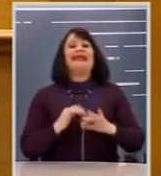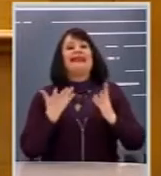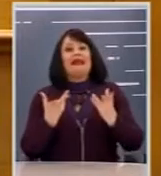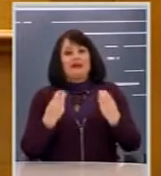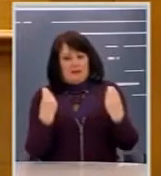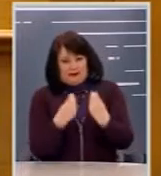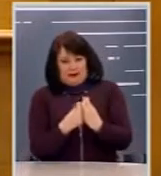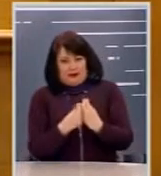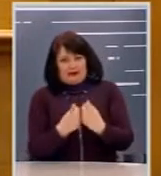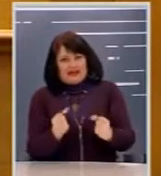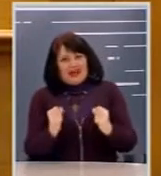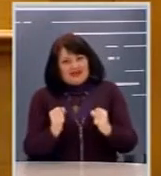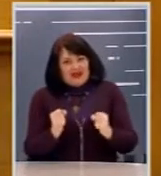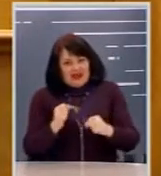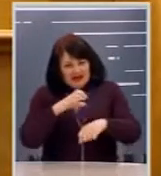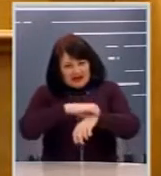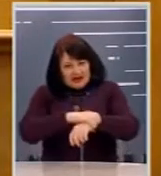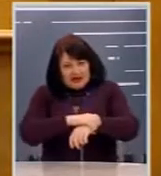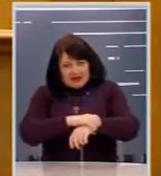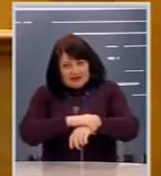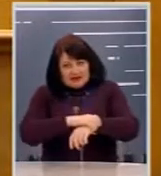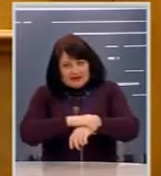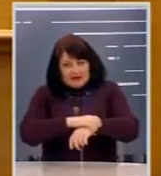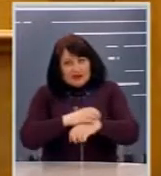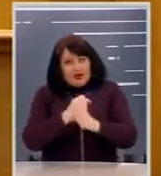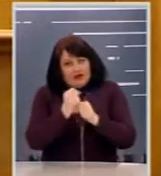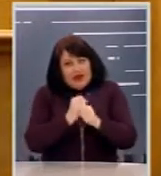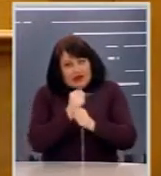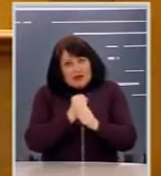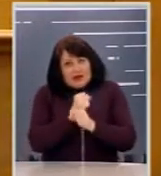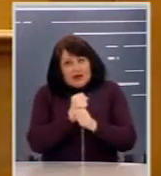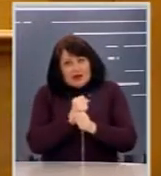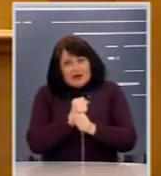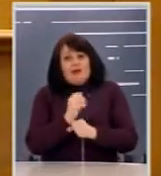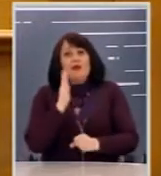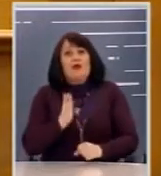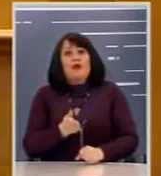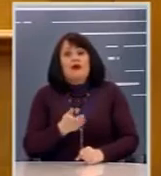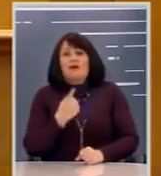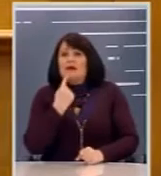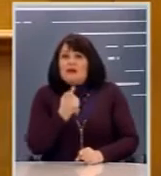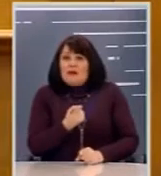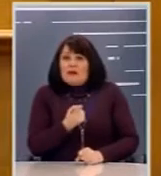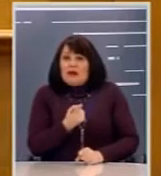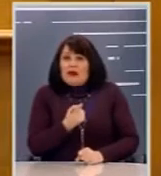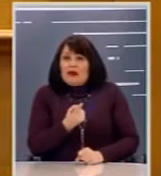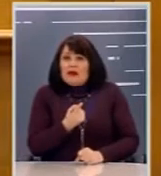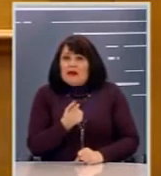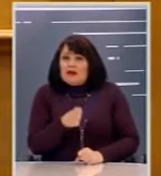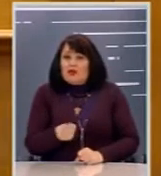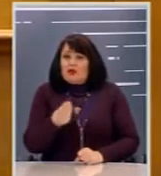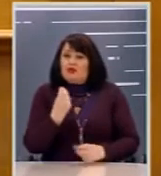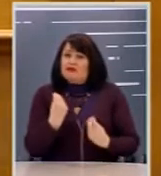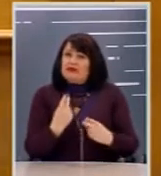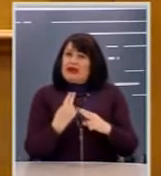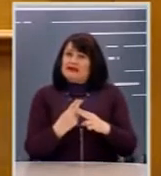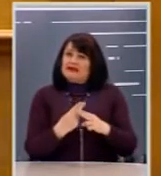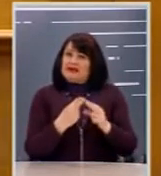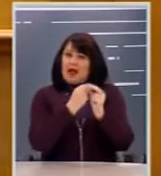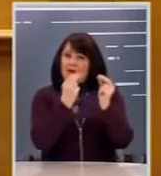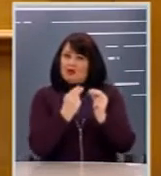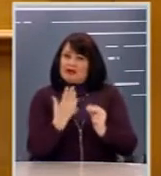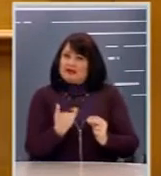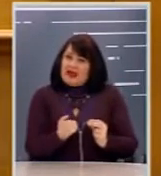και ασφάλεια του φαρμάκου, θα μπορεί να γνωμοδοτεί για την κλινική προστιθέμενη αξία κάθε